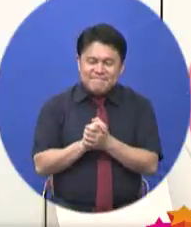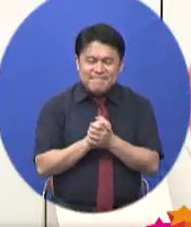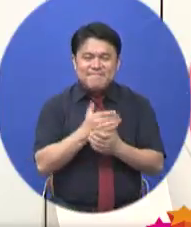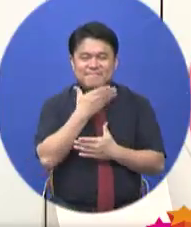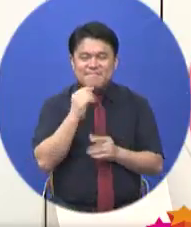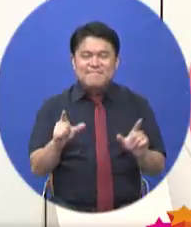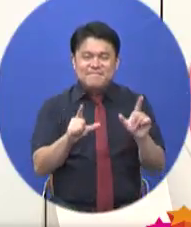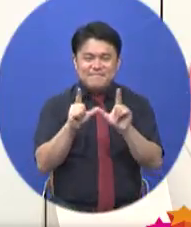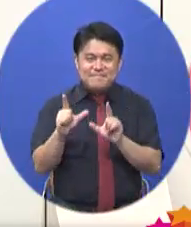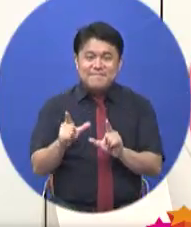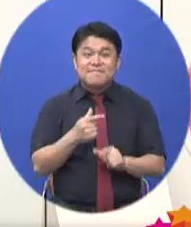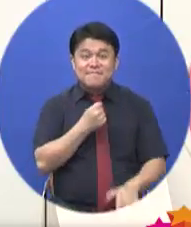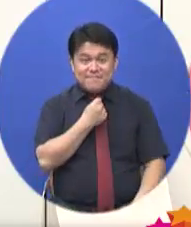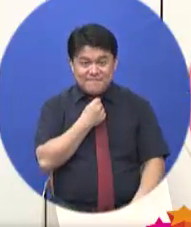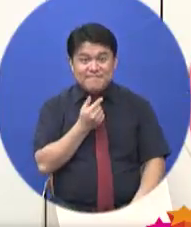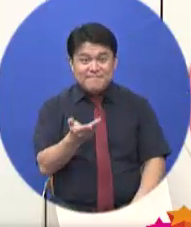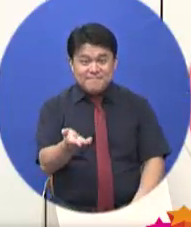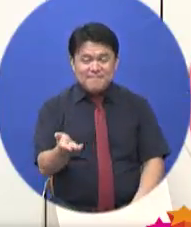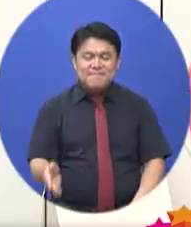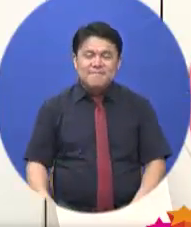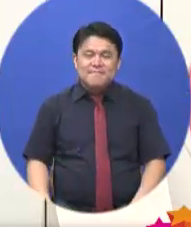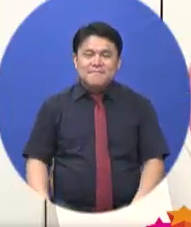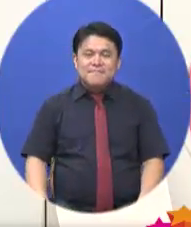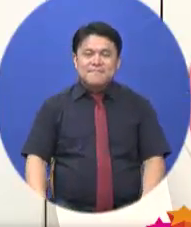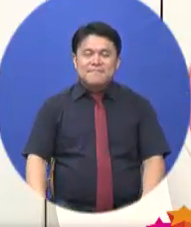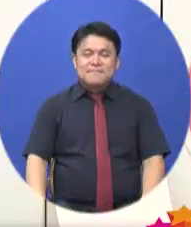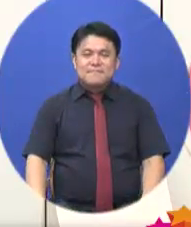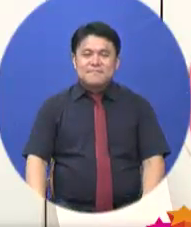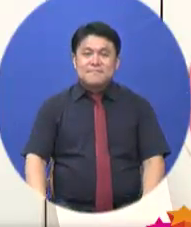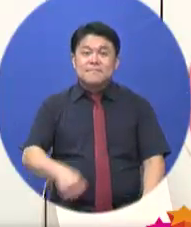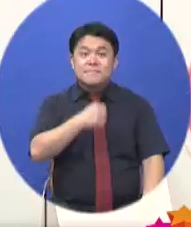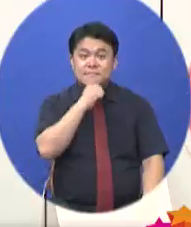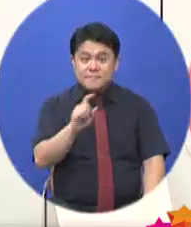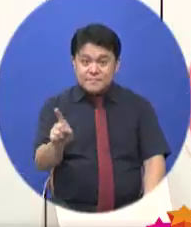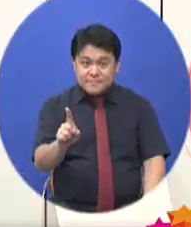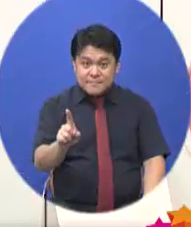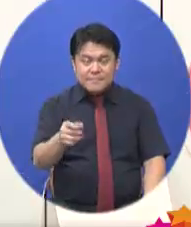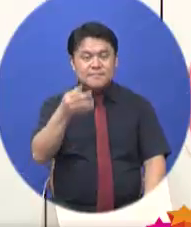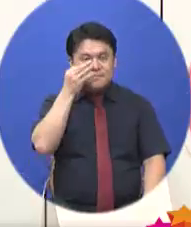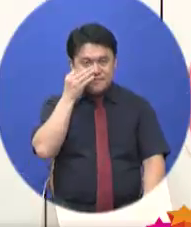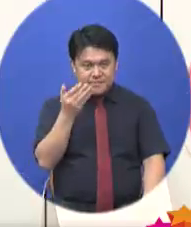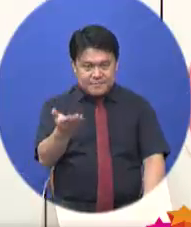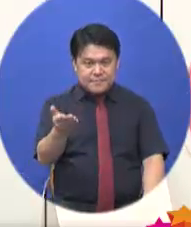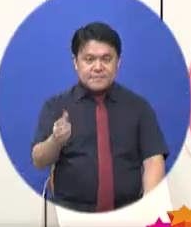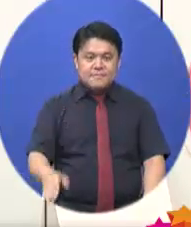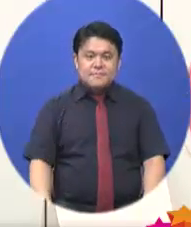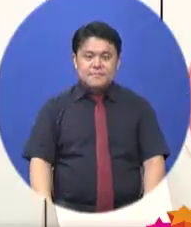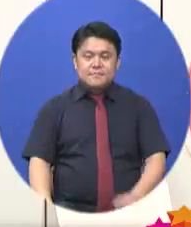행복한 생활을 하시길 기원하겠습니다. 점수 보겠습니다. 점수입니다.